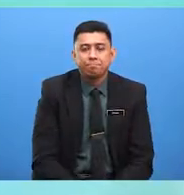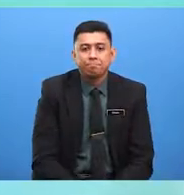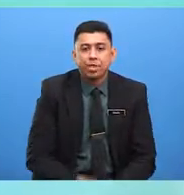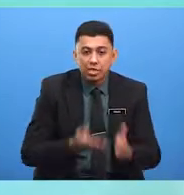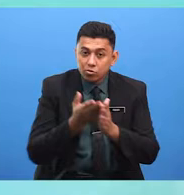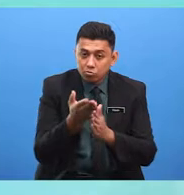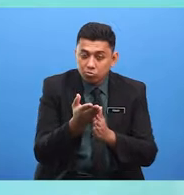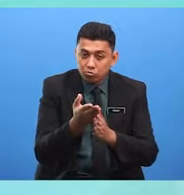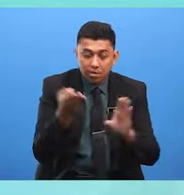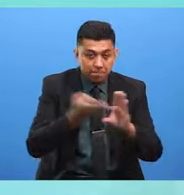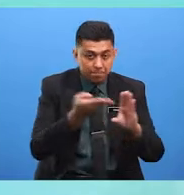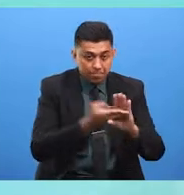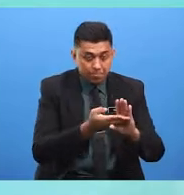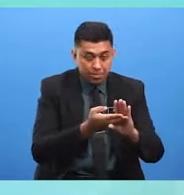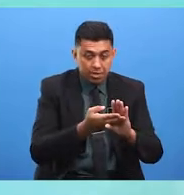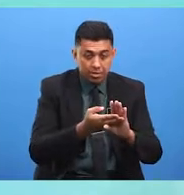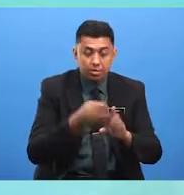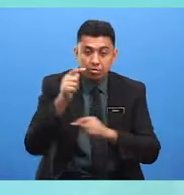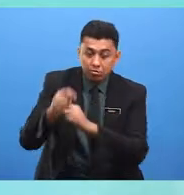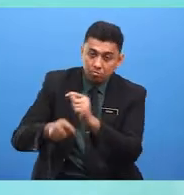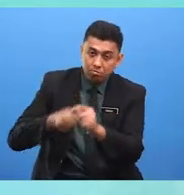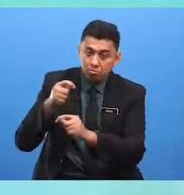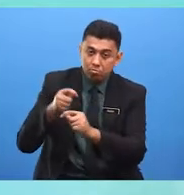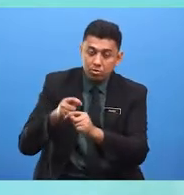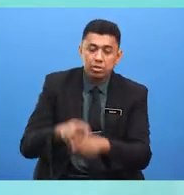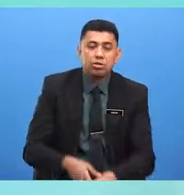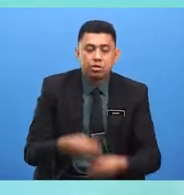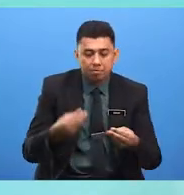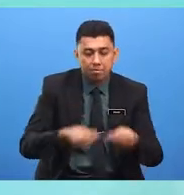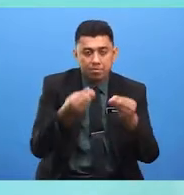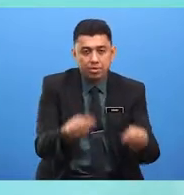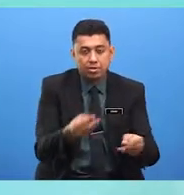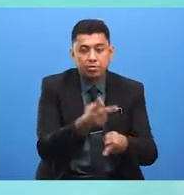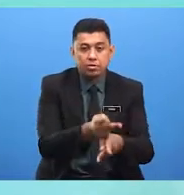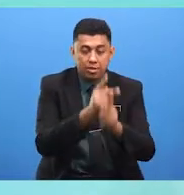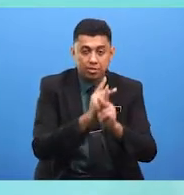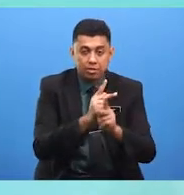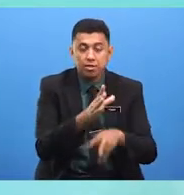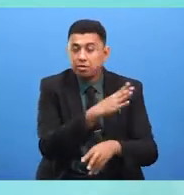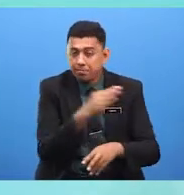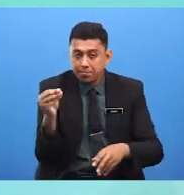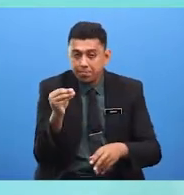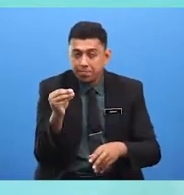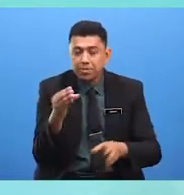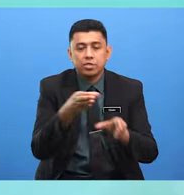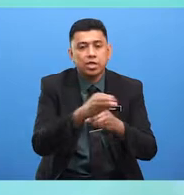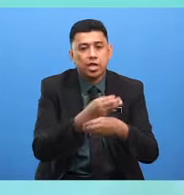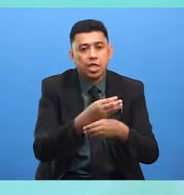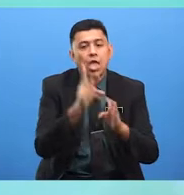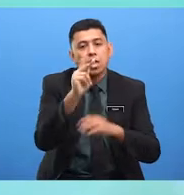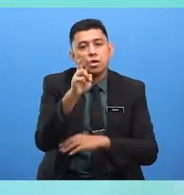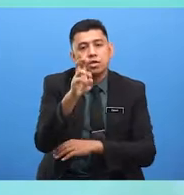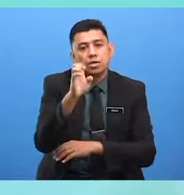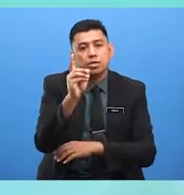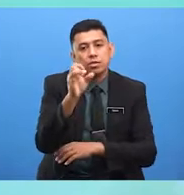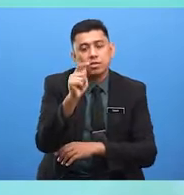seterusnya Bank perdagangan berkupu ayaan untuk memberi pinjaman dan penciptaan kredit dapat ditingkatkan